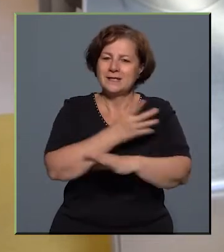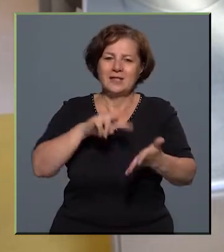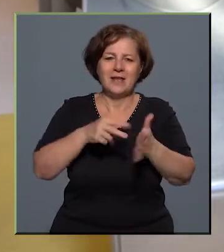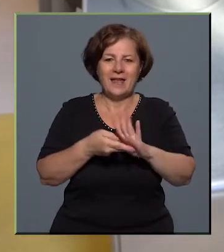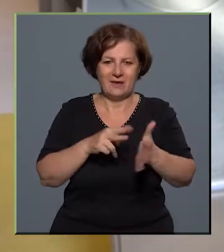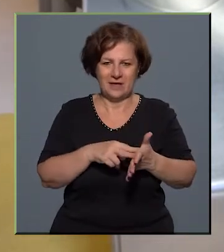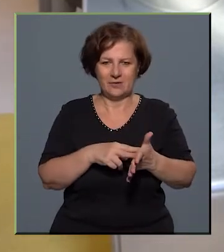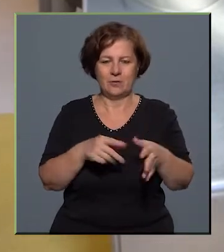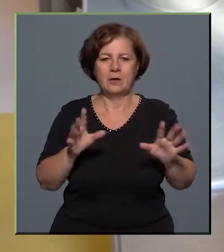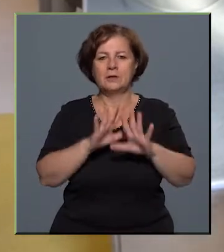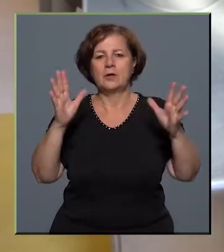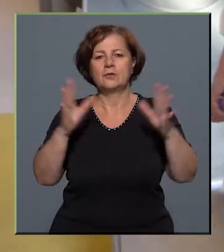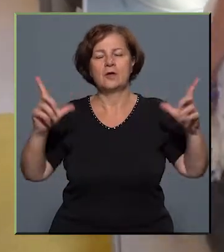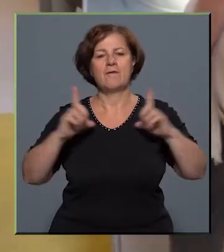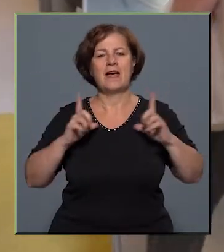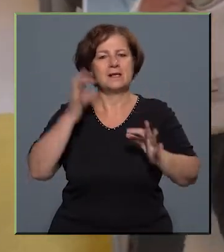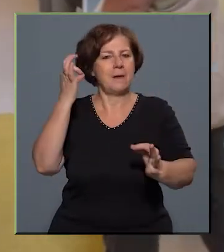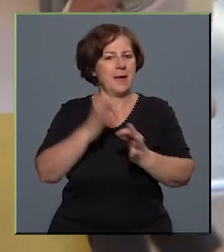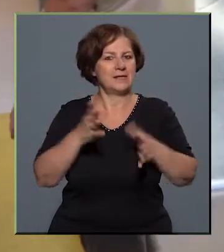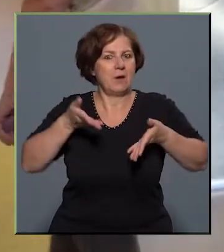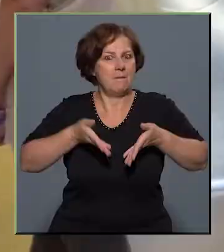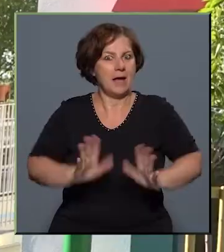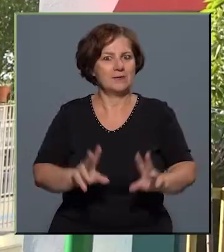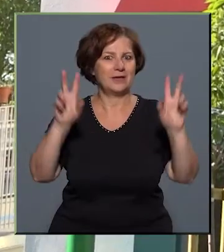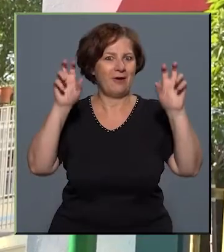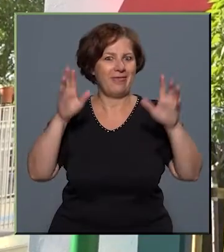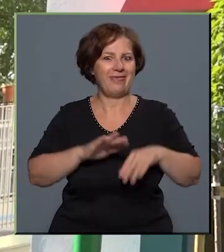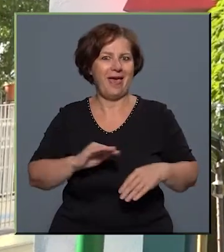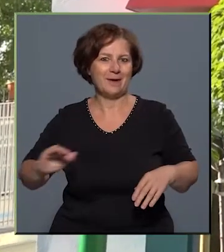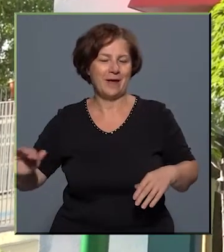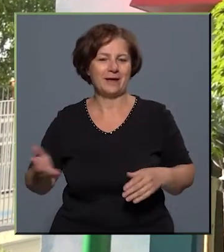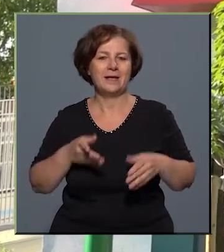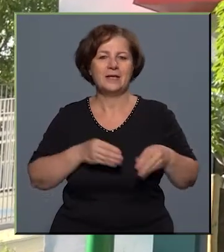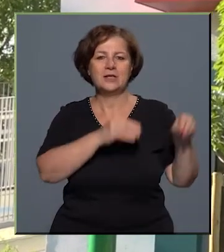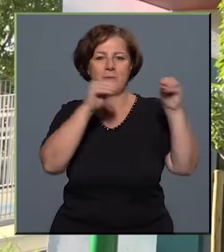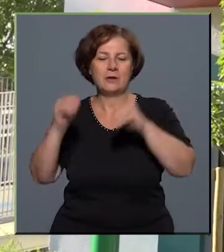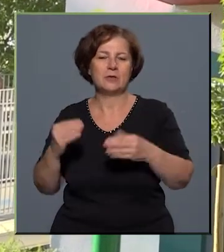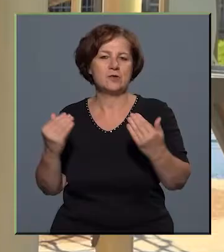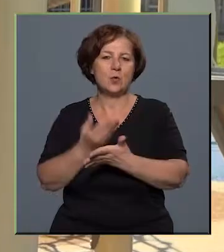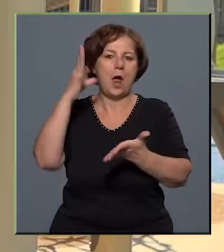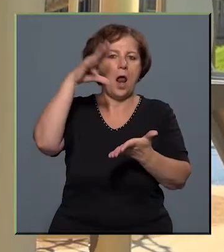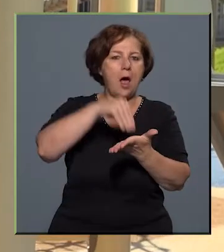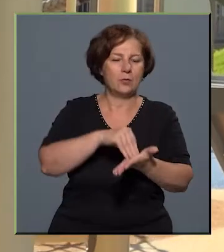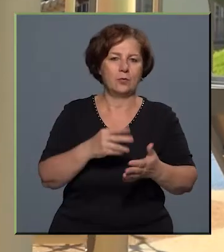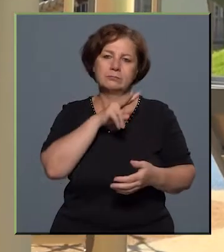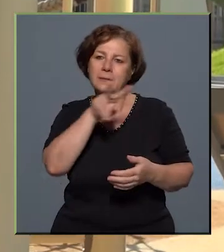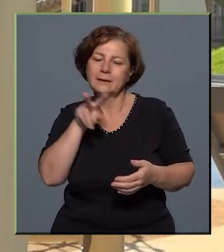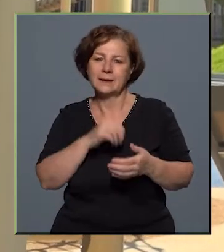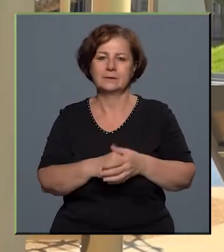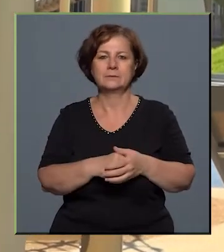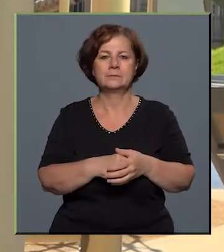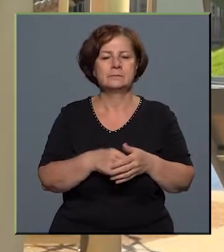tervező nagyon várja ezt a pillanatot, amikor megszületik a gyermek, és beköltözhet az új lakója, megtekinthetjük. Az